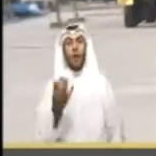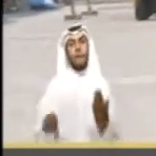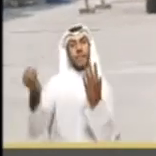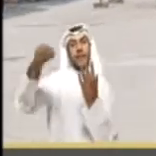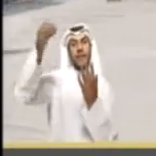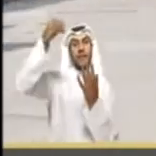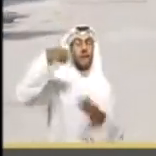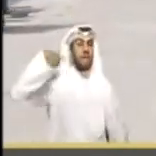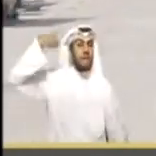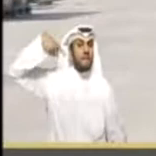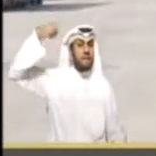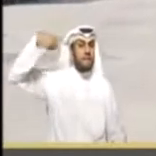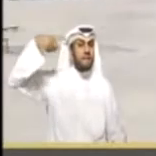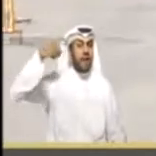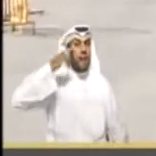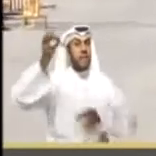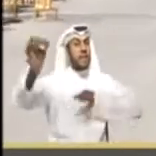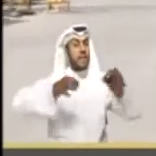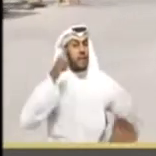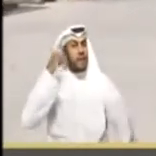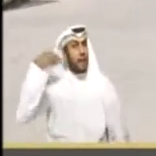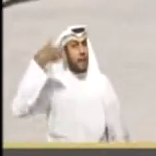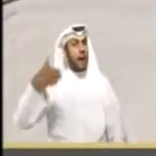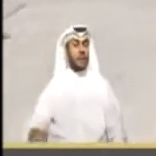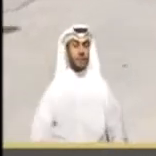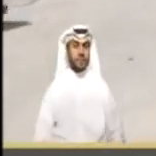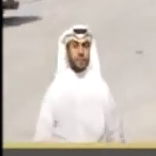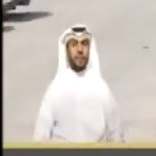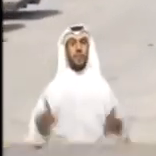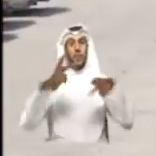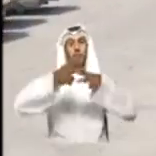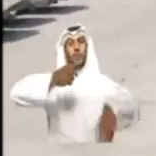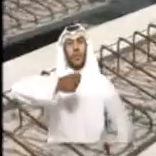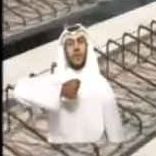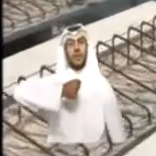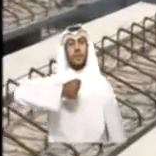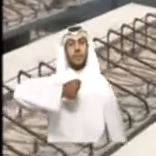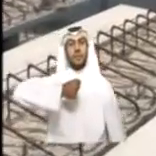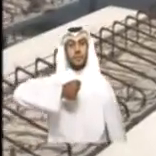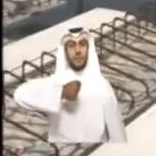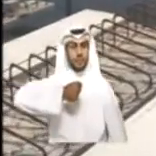في التخطيط والإنجاز في المشاريع. والحويدر، تلفزيون دولة الكويت.